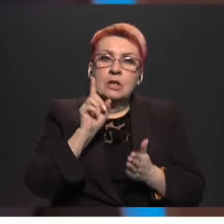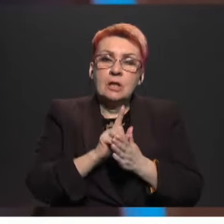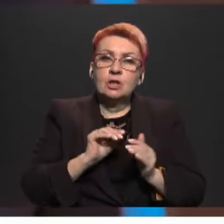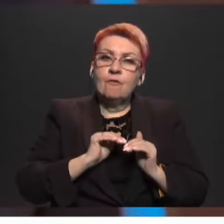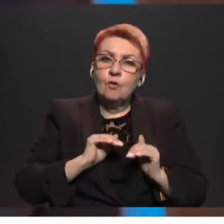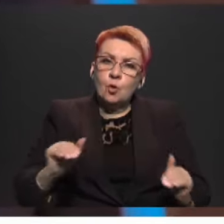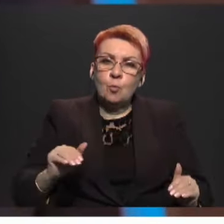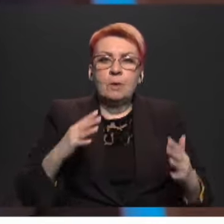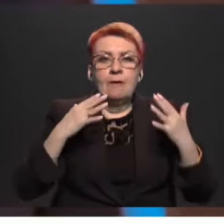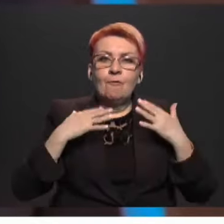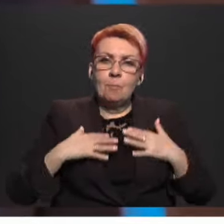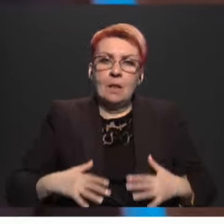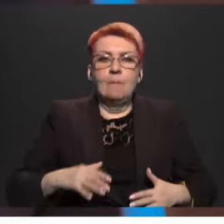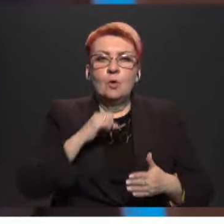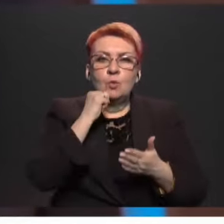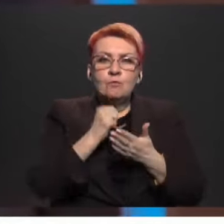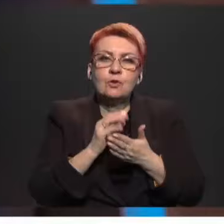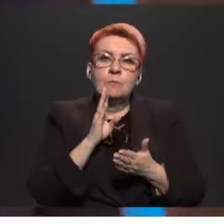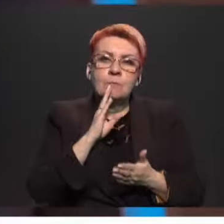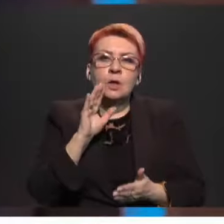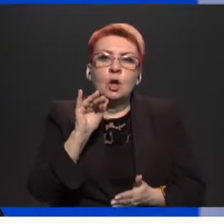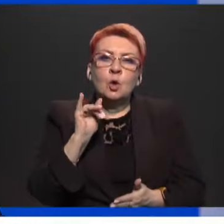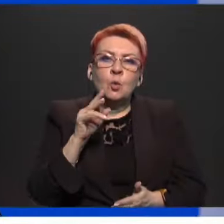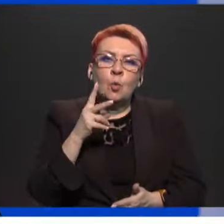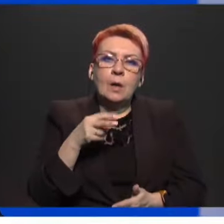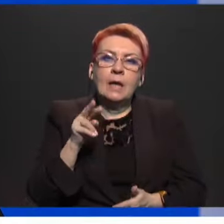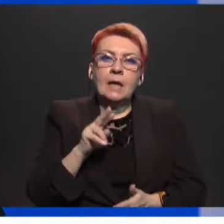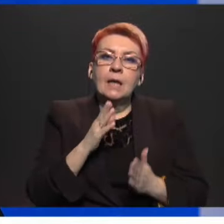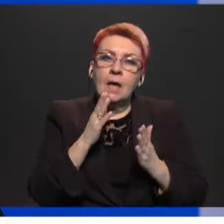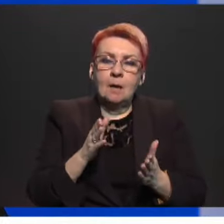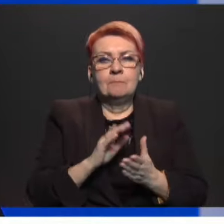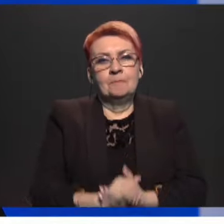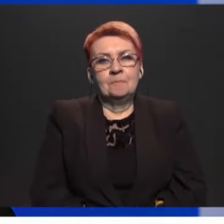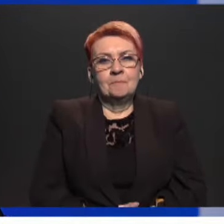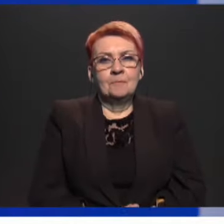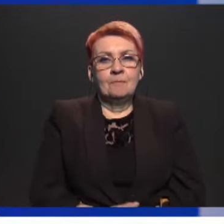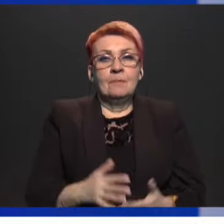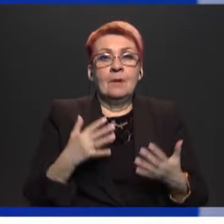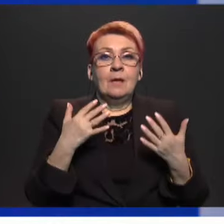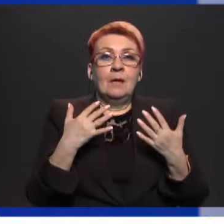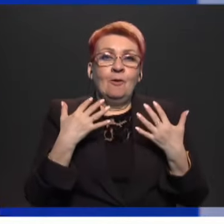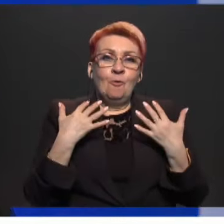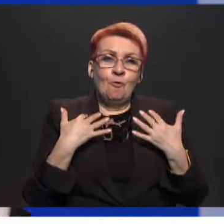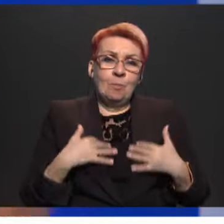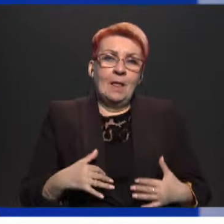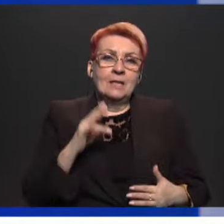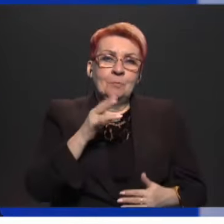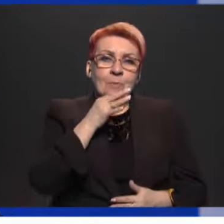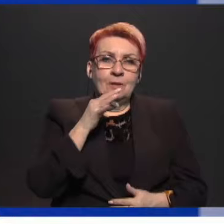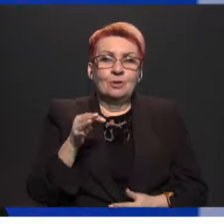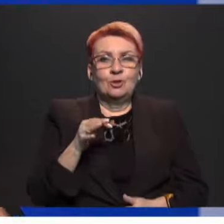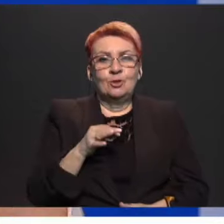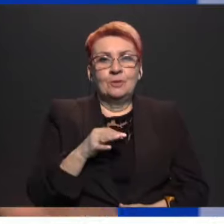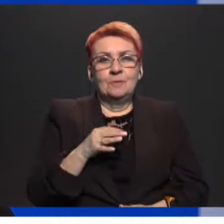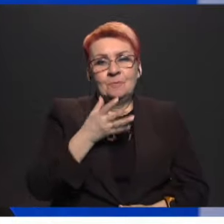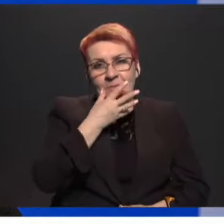юбке, утверждает Юлия. Давайте, батюшка, об этом порассуждаем. Ну, в платье, вот мне кажется, женщина все равно вот, лучше выглядит. Но